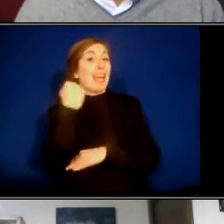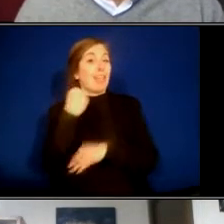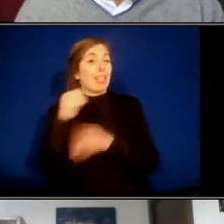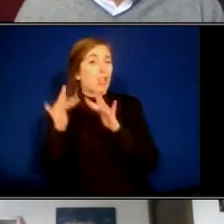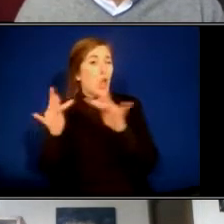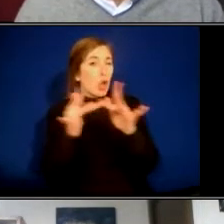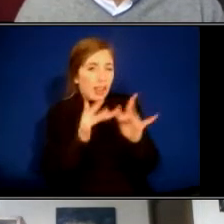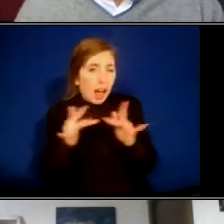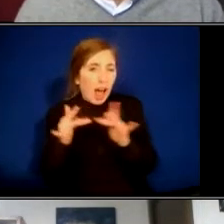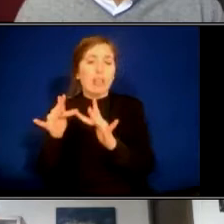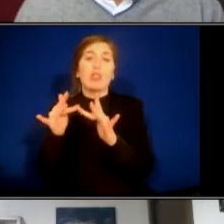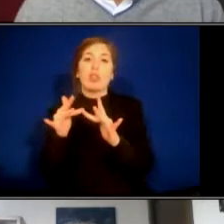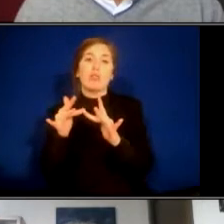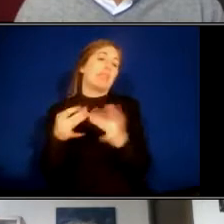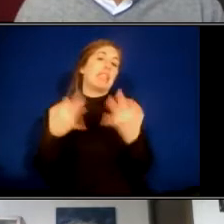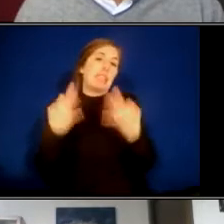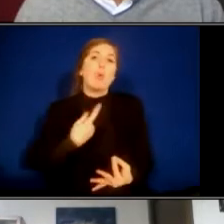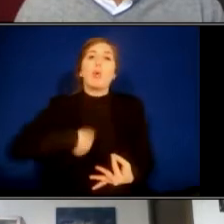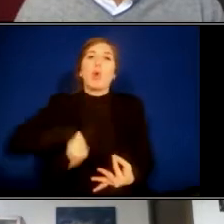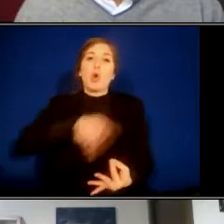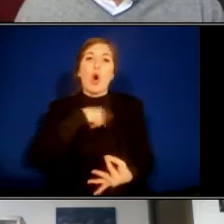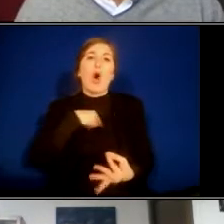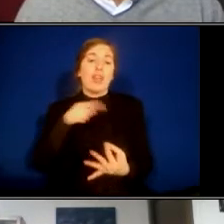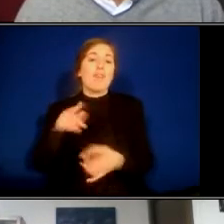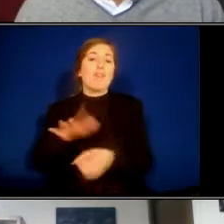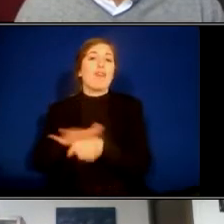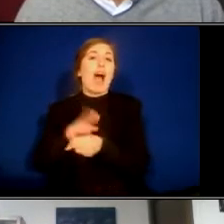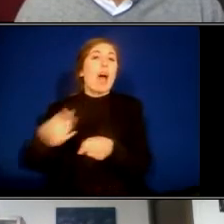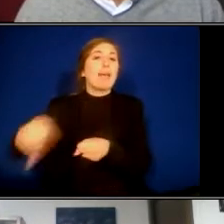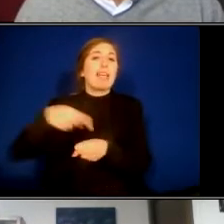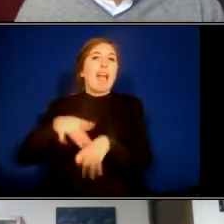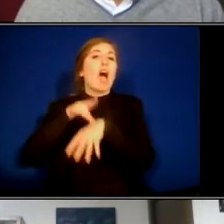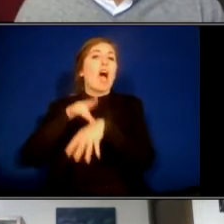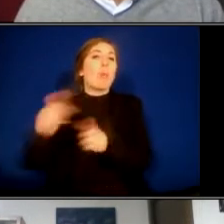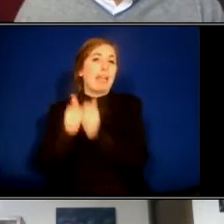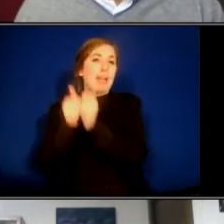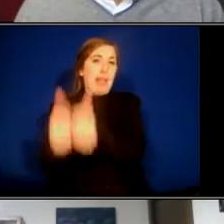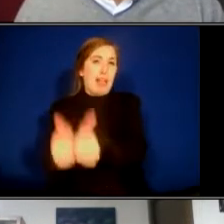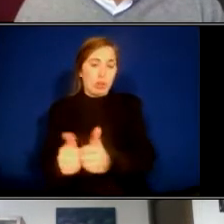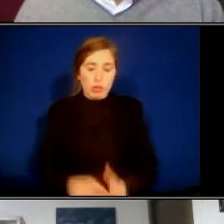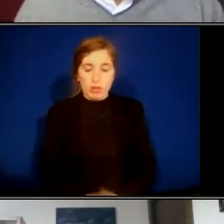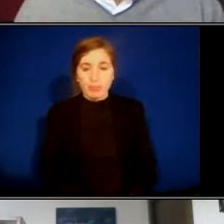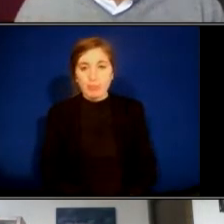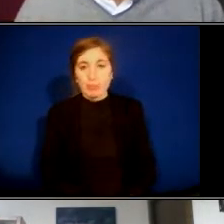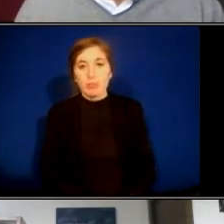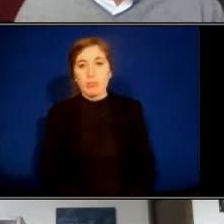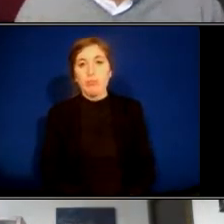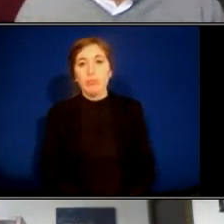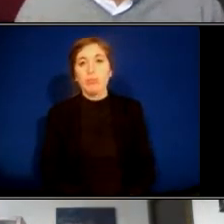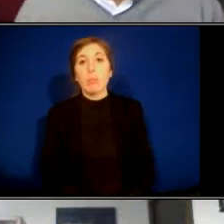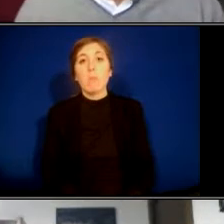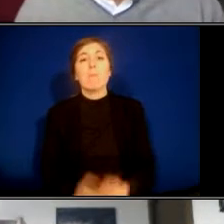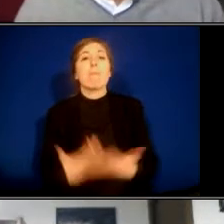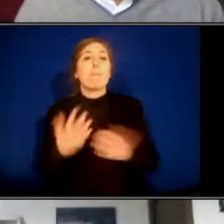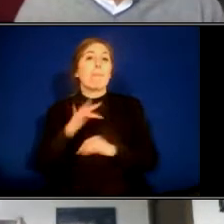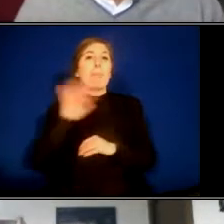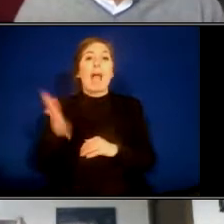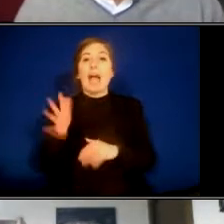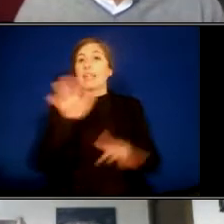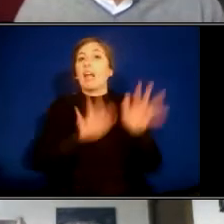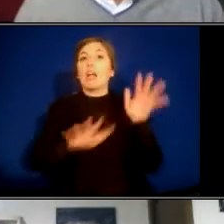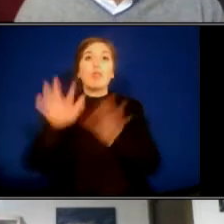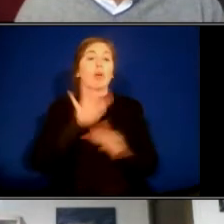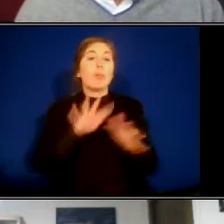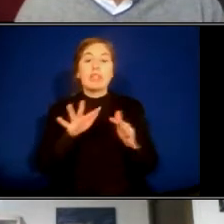faremo accompagnamento appunto alle famiglie. Tutta un'altra serie di informazioni che sono veramente complesse, cambiano